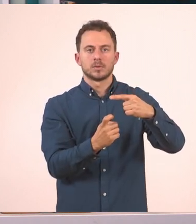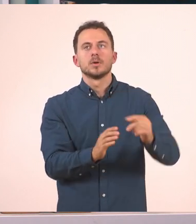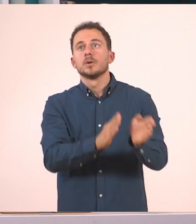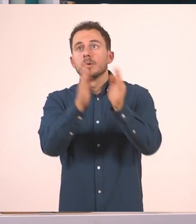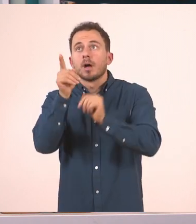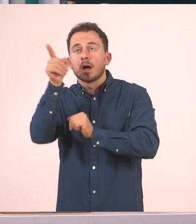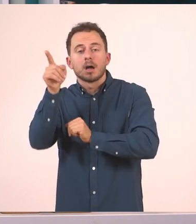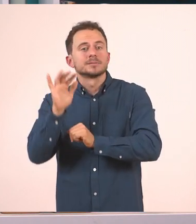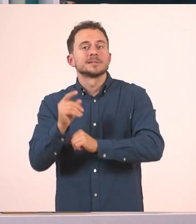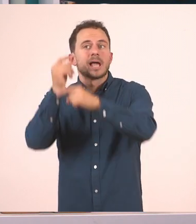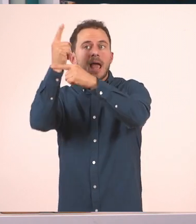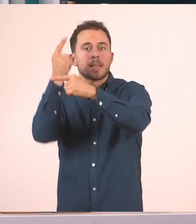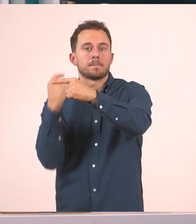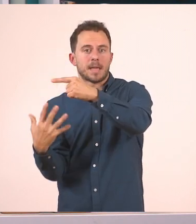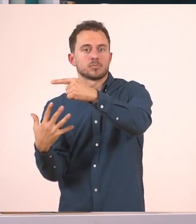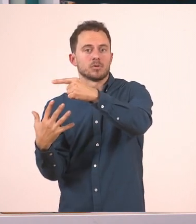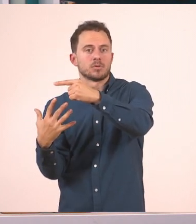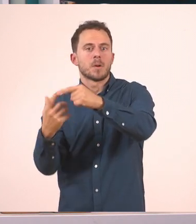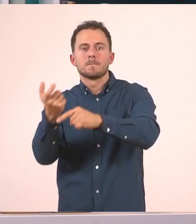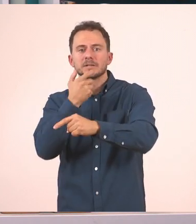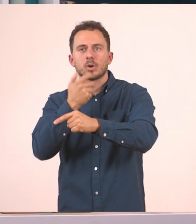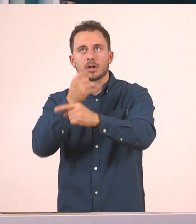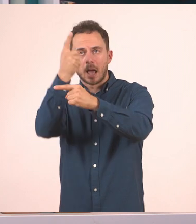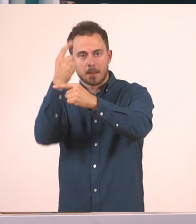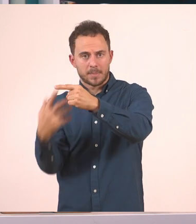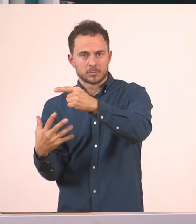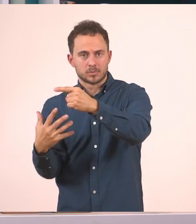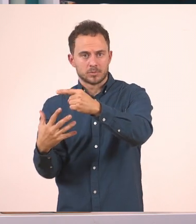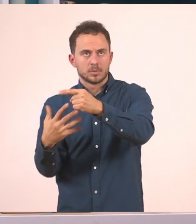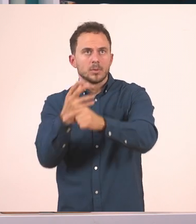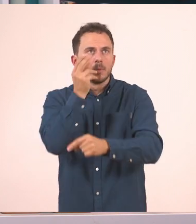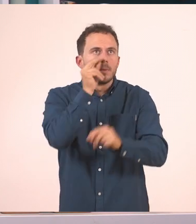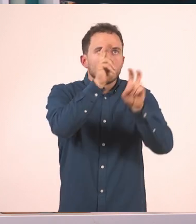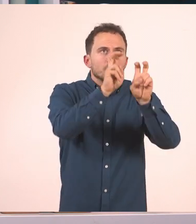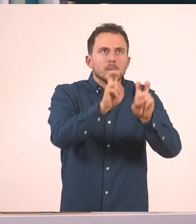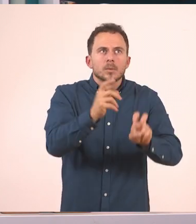μπισκότα. Παρατηρείτε κάτι? Για κοιτάξτε τα καλά.